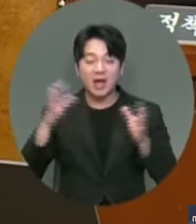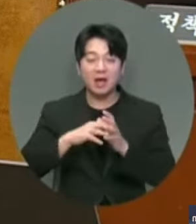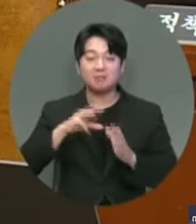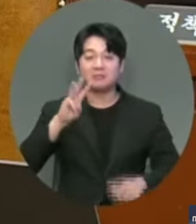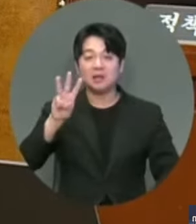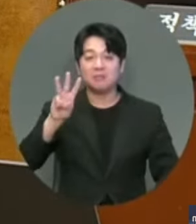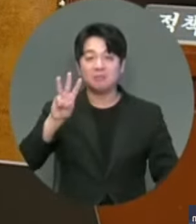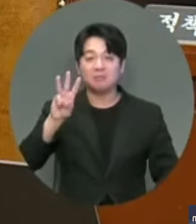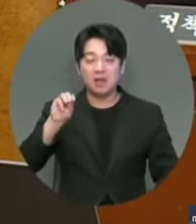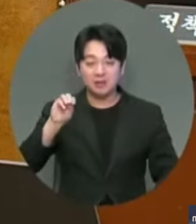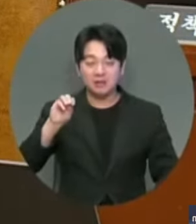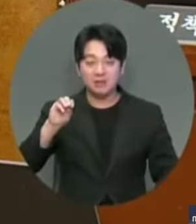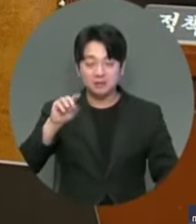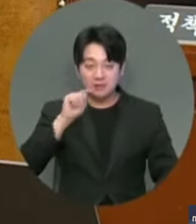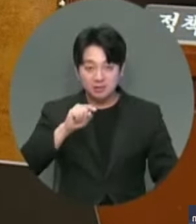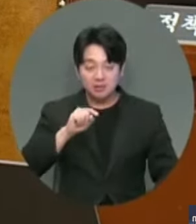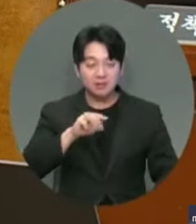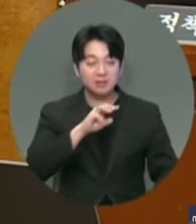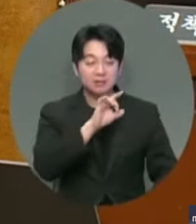원, 뭐 이렇게 돼 있더라고요.